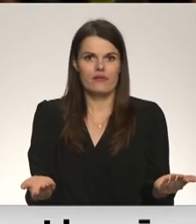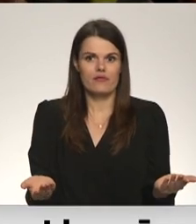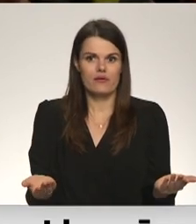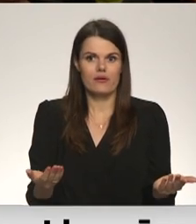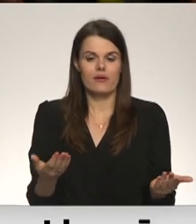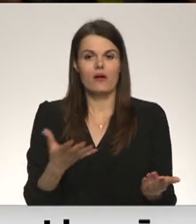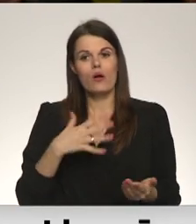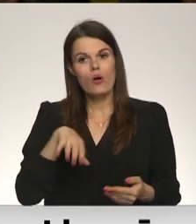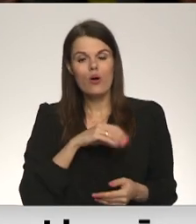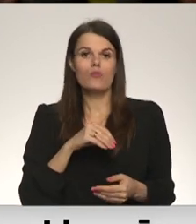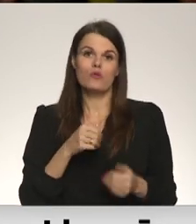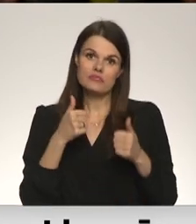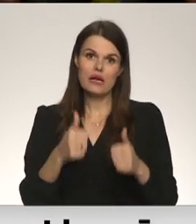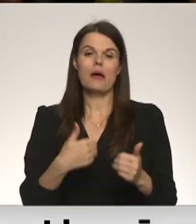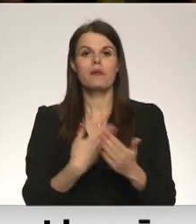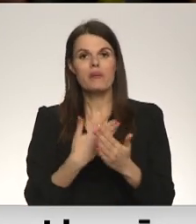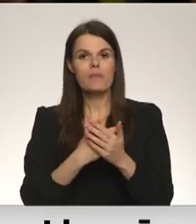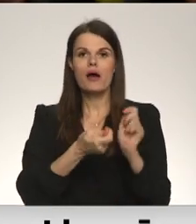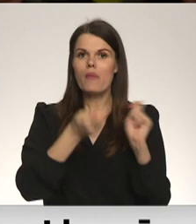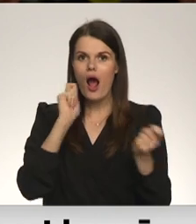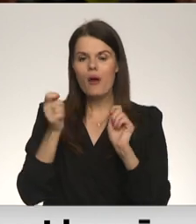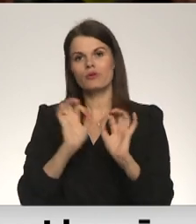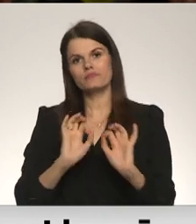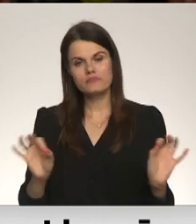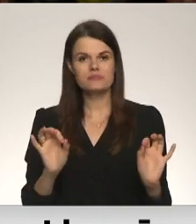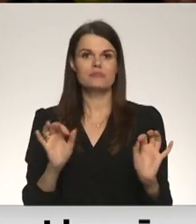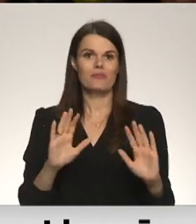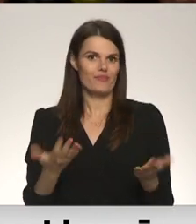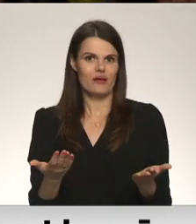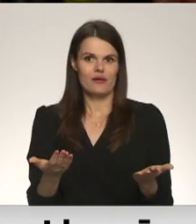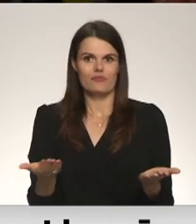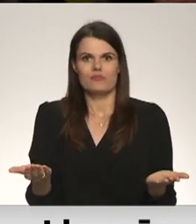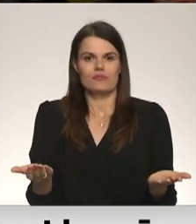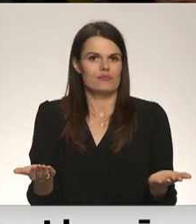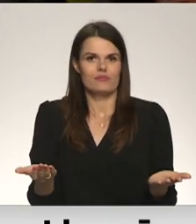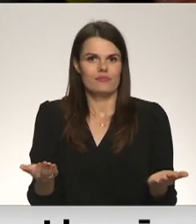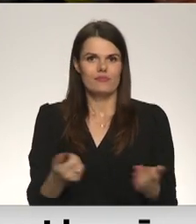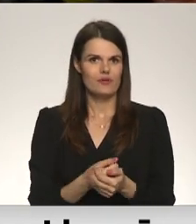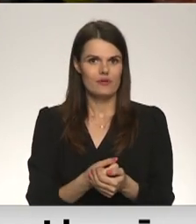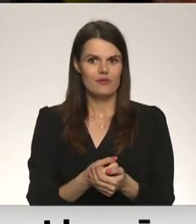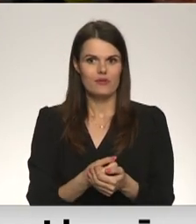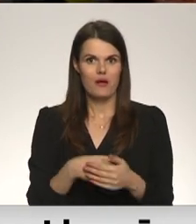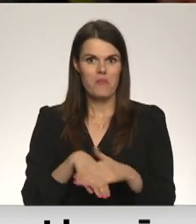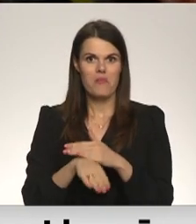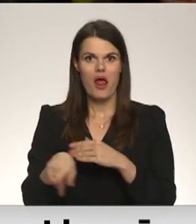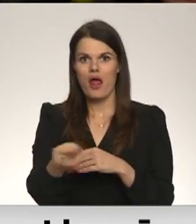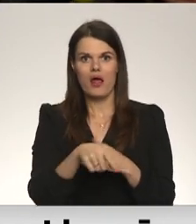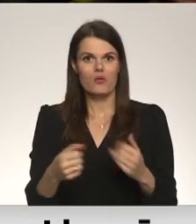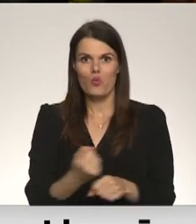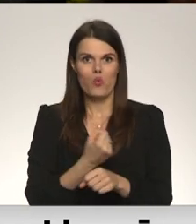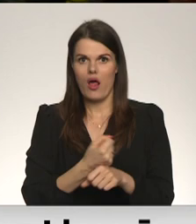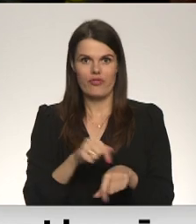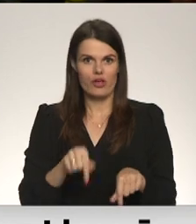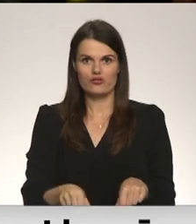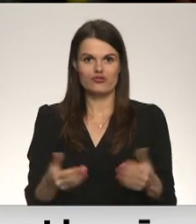Teiksim, mums jau būtu Liepnai labi, ja tu saremonti, tu sataisītu. Bet nu bēgļu puses.